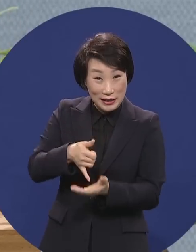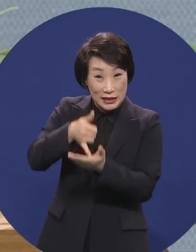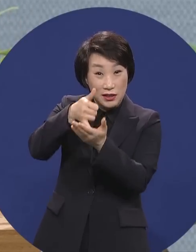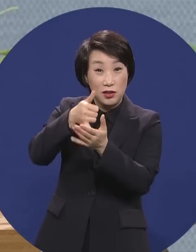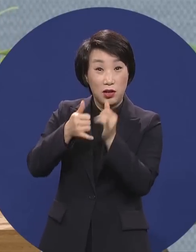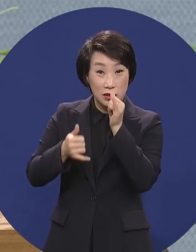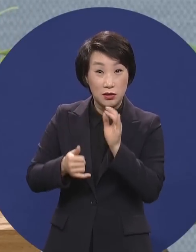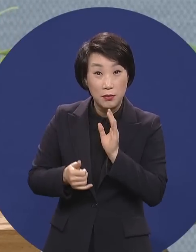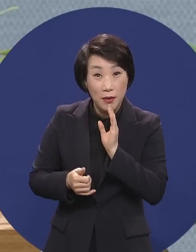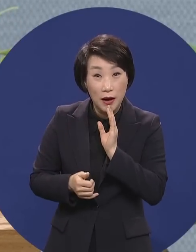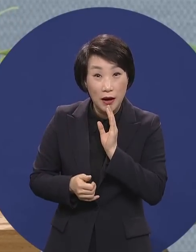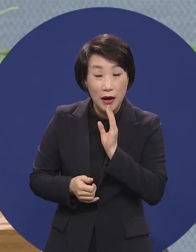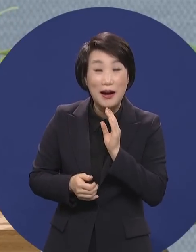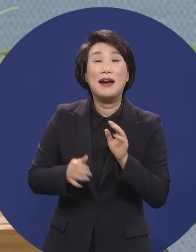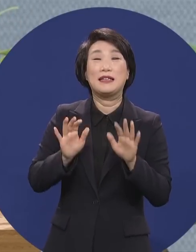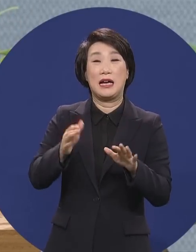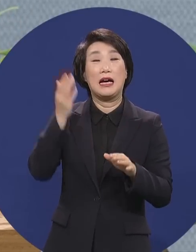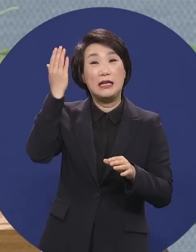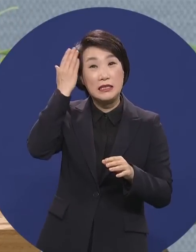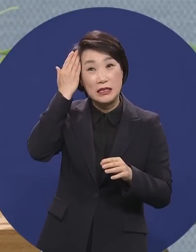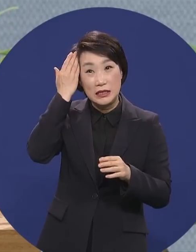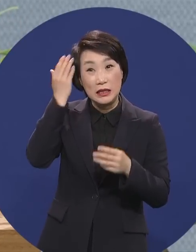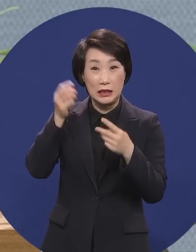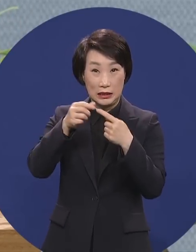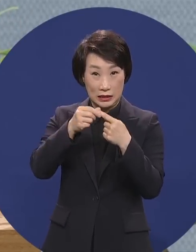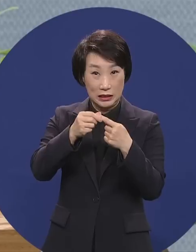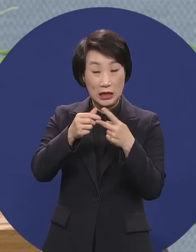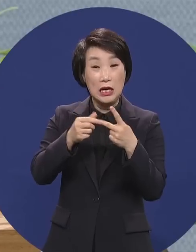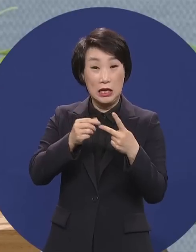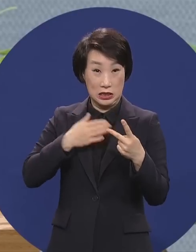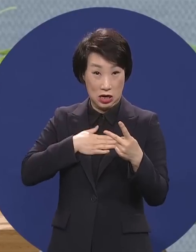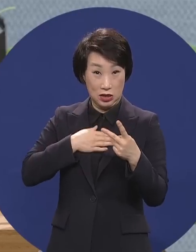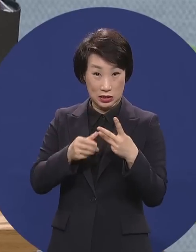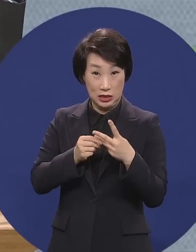속에는 지정의가